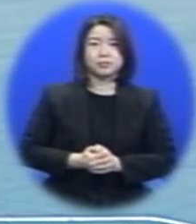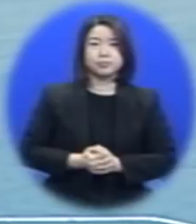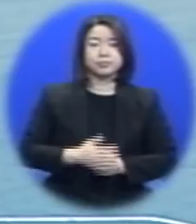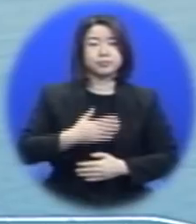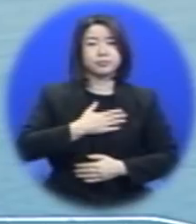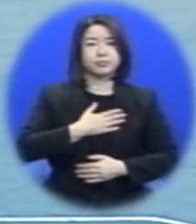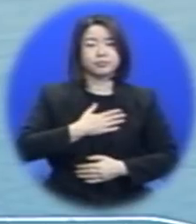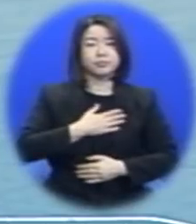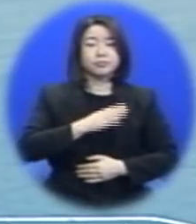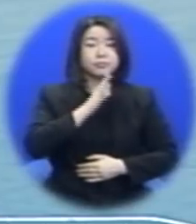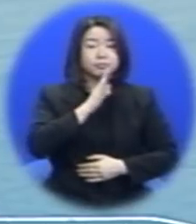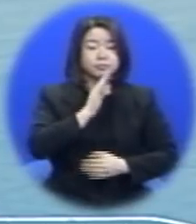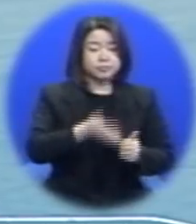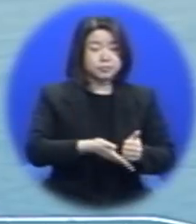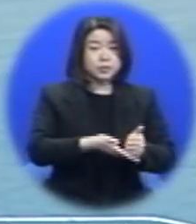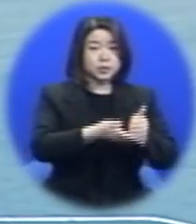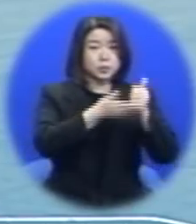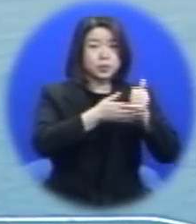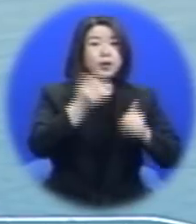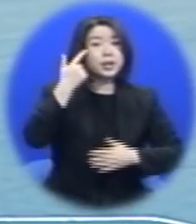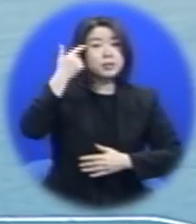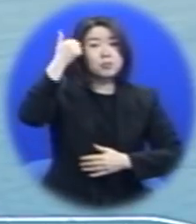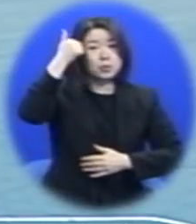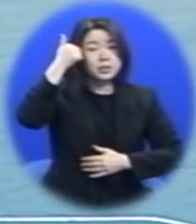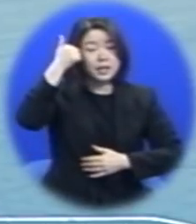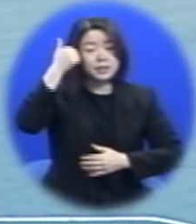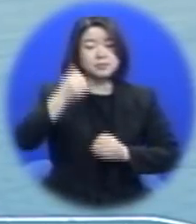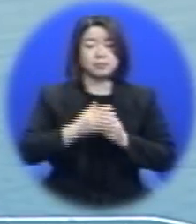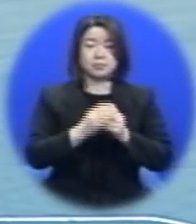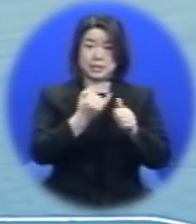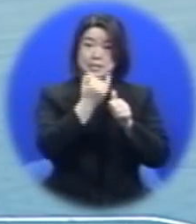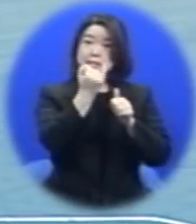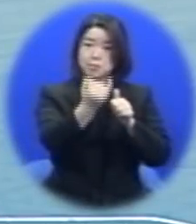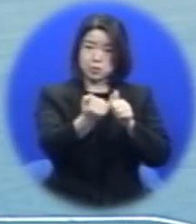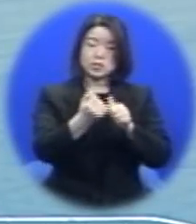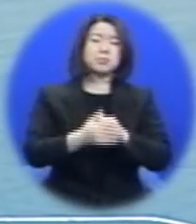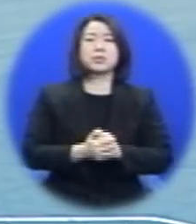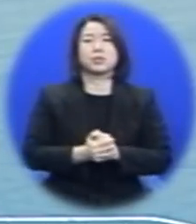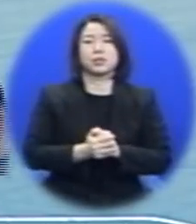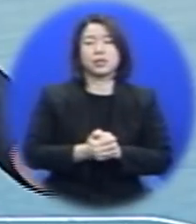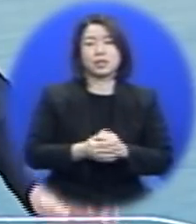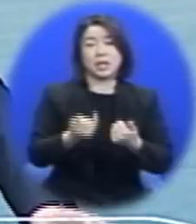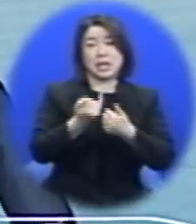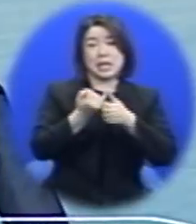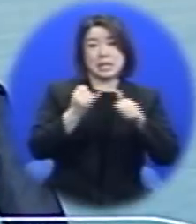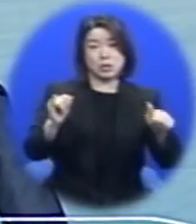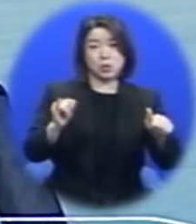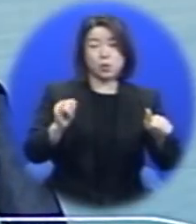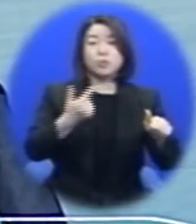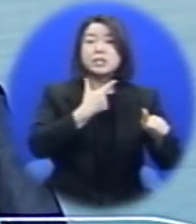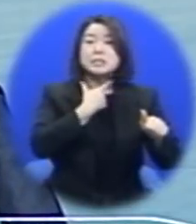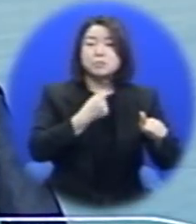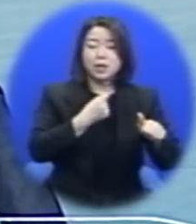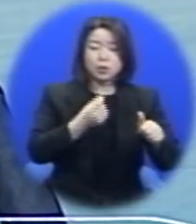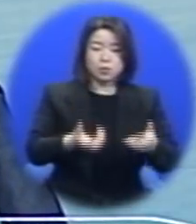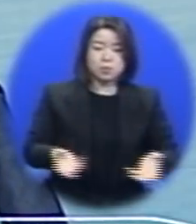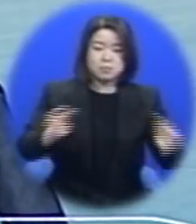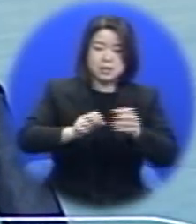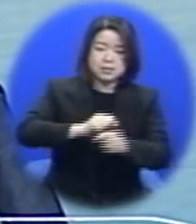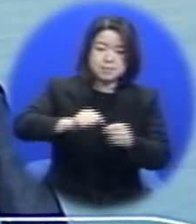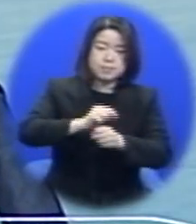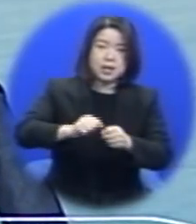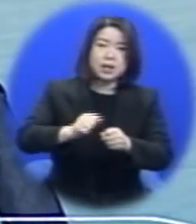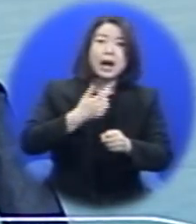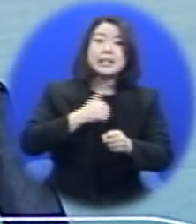제가 참 존경하는 목사님 사모님께서 이혼하시겠다고 보따리를 사신 적이 있습니다.